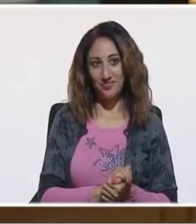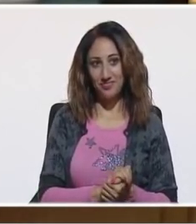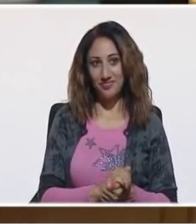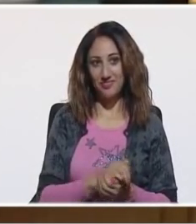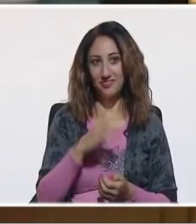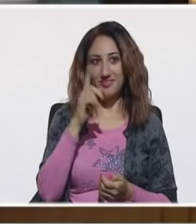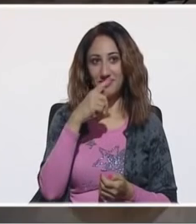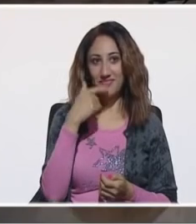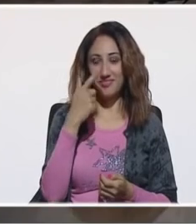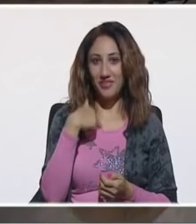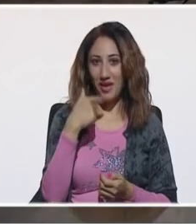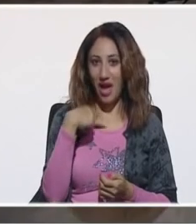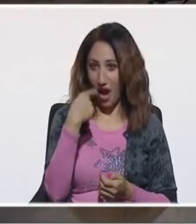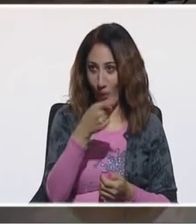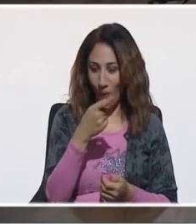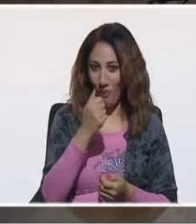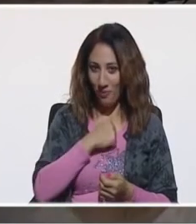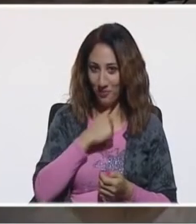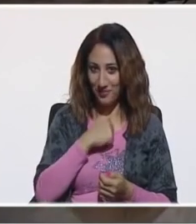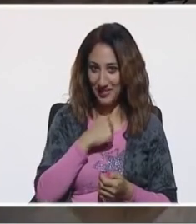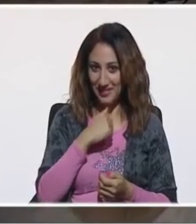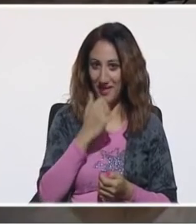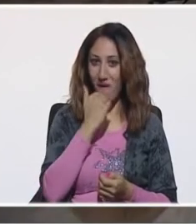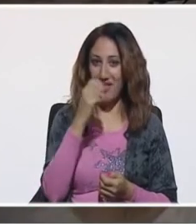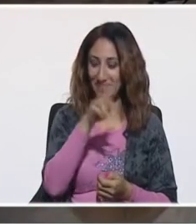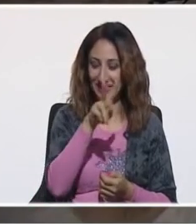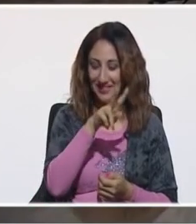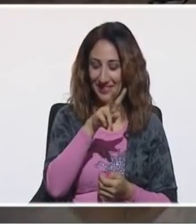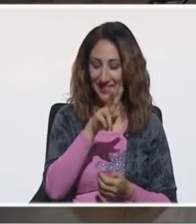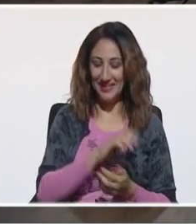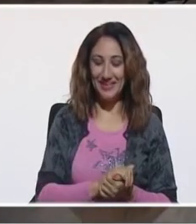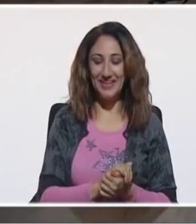مش عارف، انا عندي راي بس مش هقوله. لا لا دلوقتي.